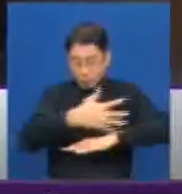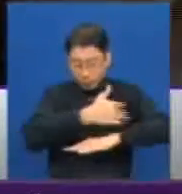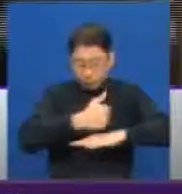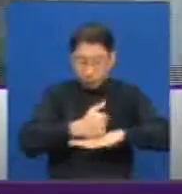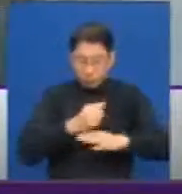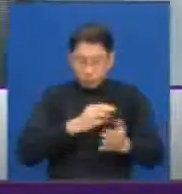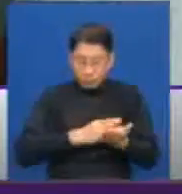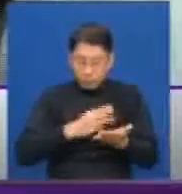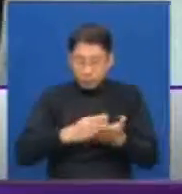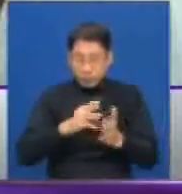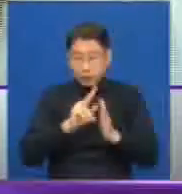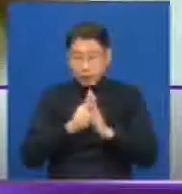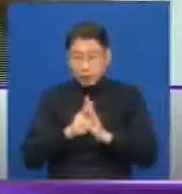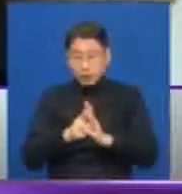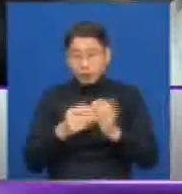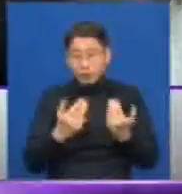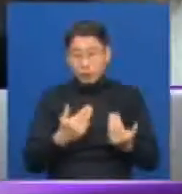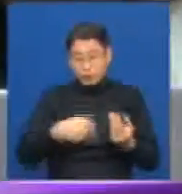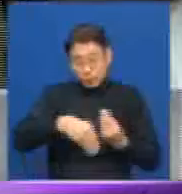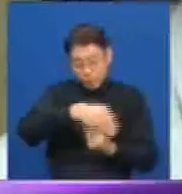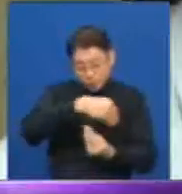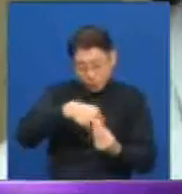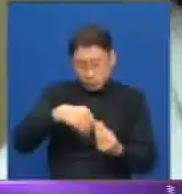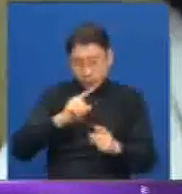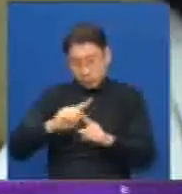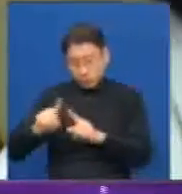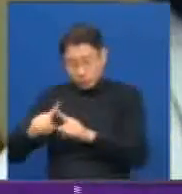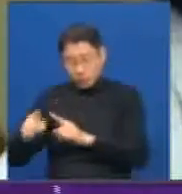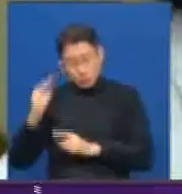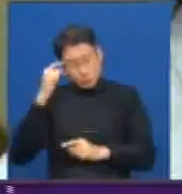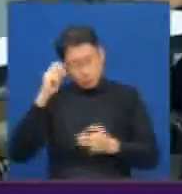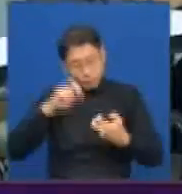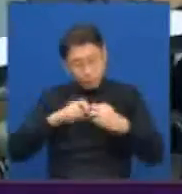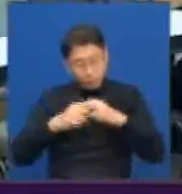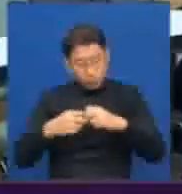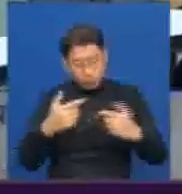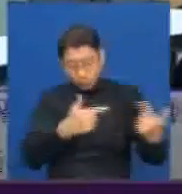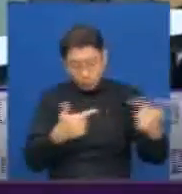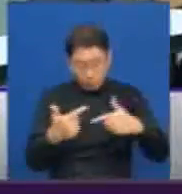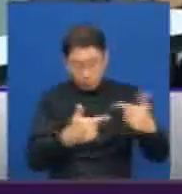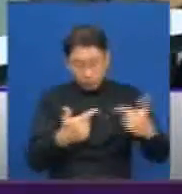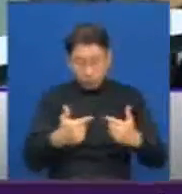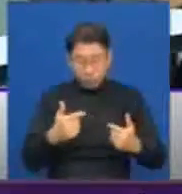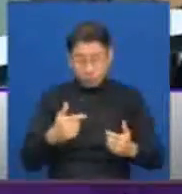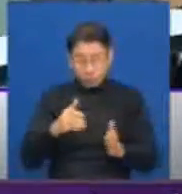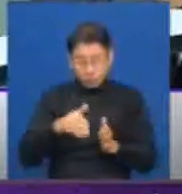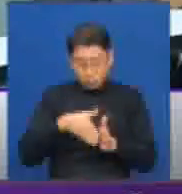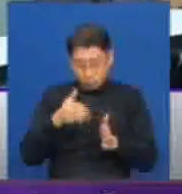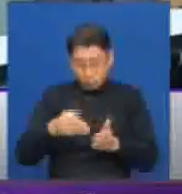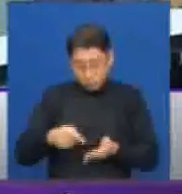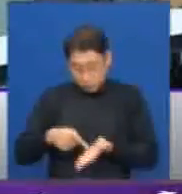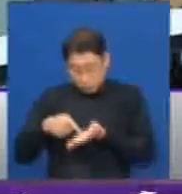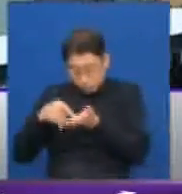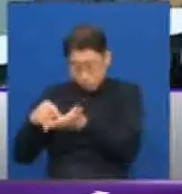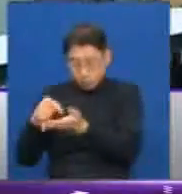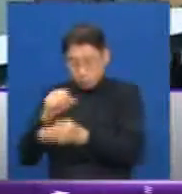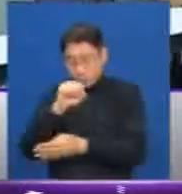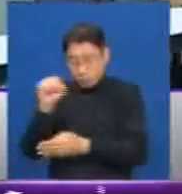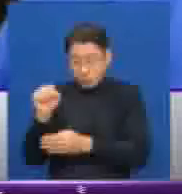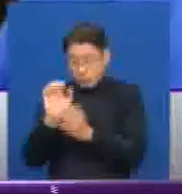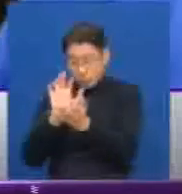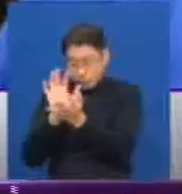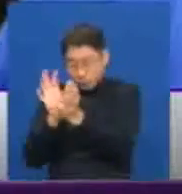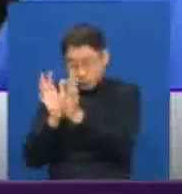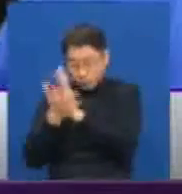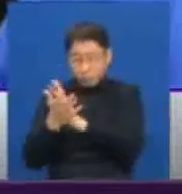การนักธุรกิจและกลุ่มที่มีความคิดเห็นขัดแย้งก่อนที่จะเสนอให้สภาปฏิรูปได้พิจารณาต่อไปซึ่งนายผู้ชงนุ